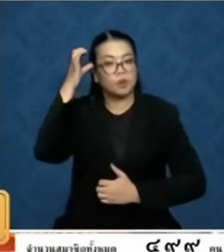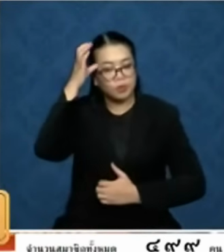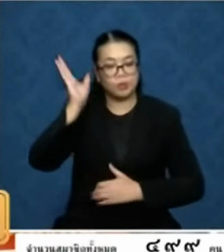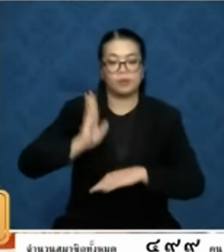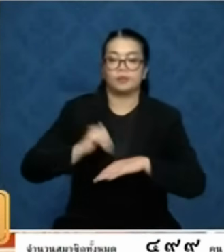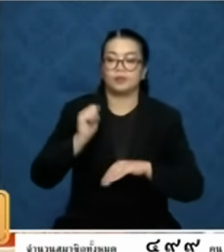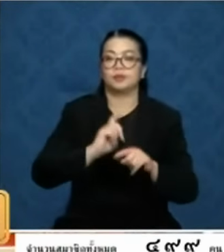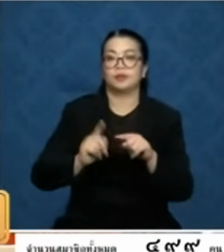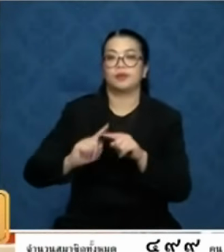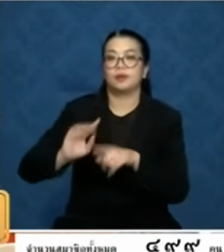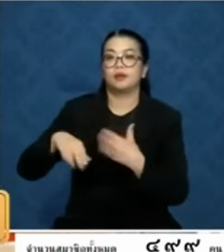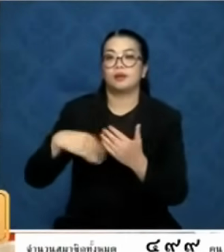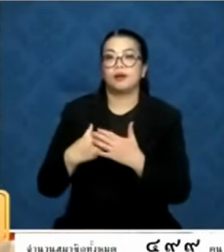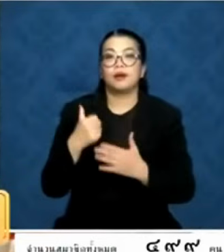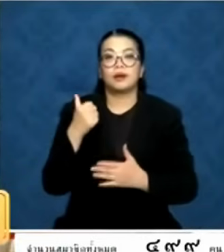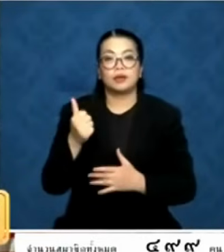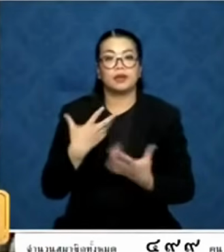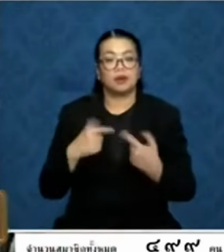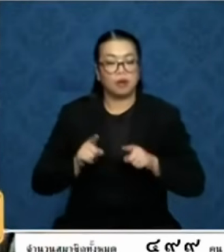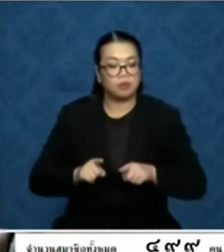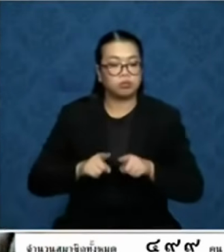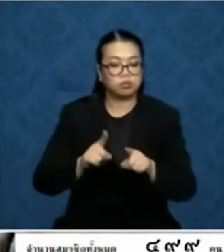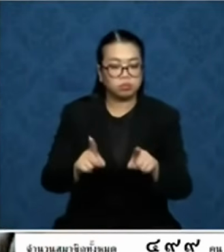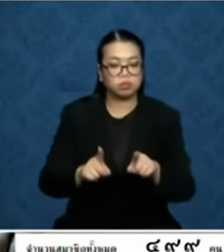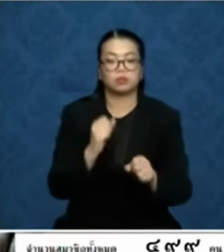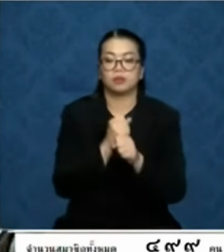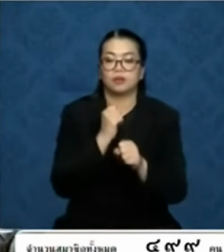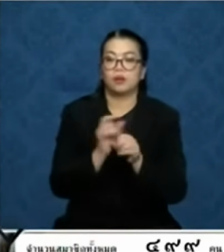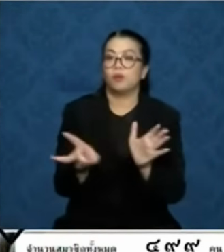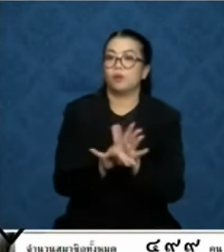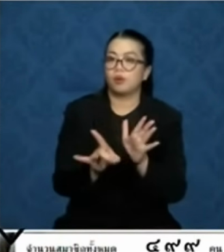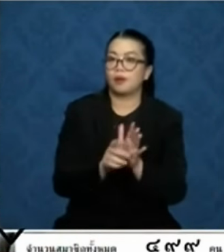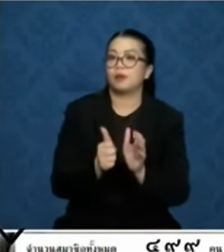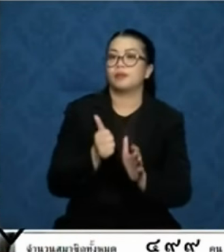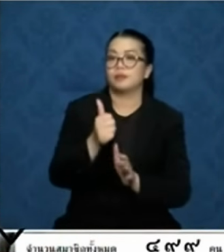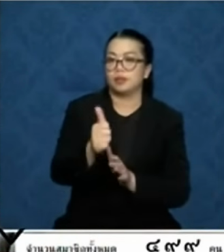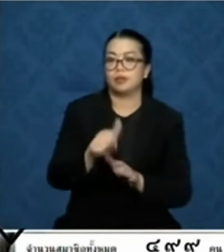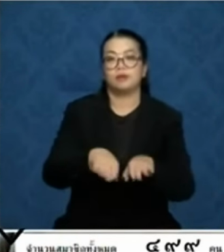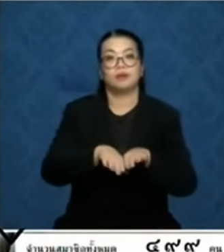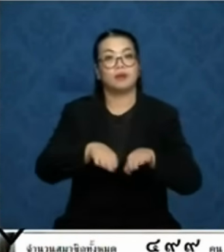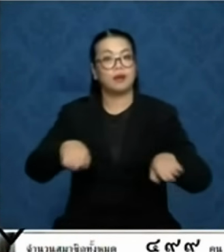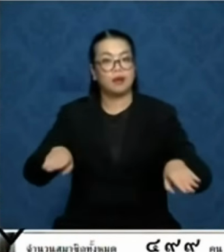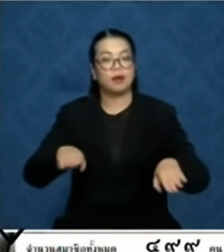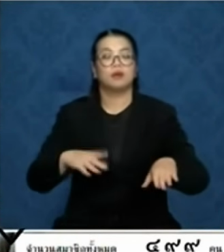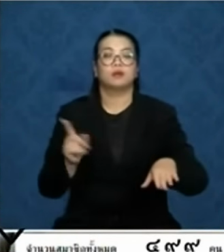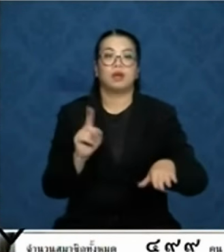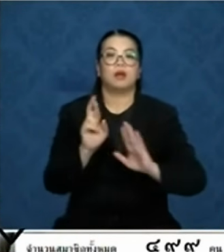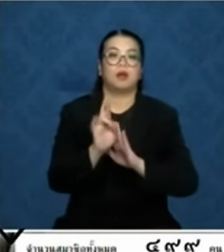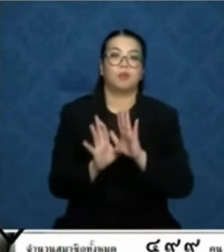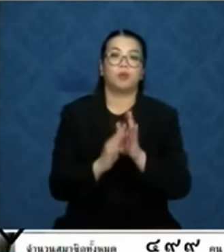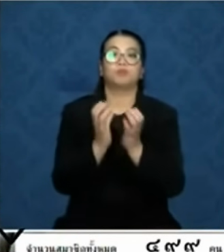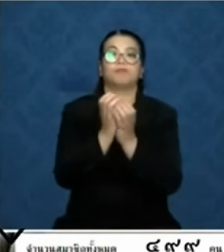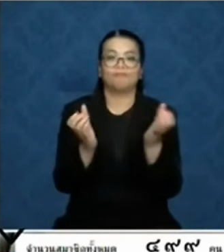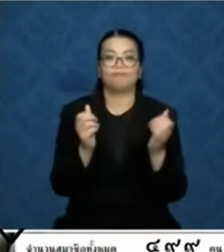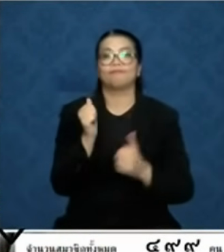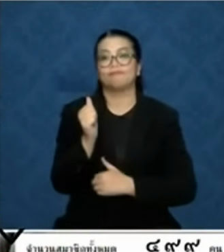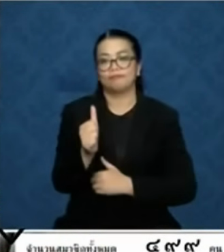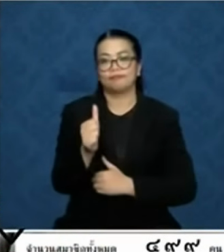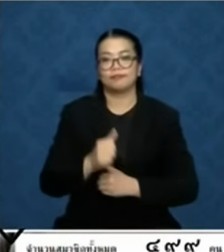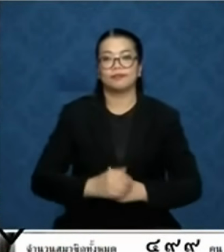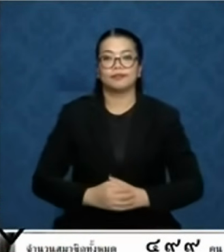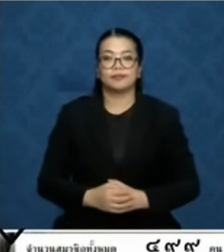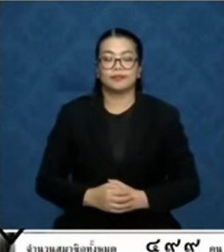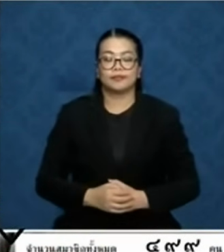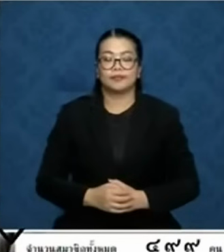ารถควบคู่ไปกับการสร้างประสิทธิภาพและคุณภาพภายใต้ระบบคุณธรรม